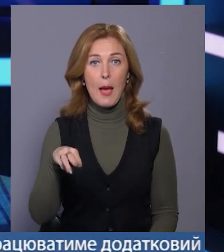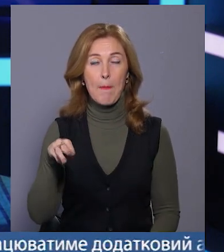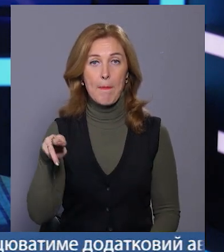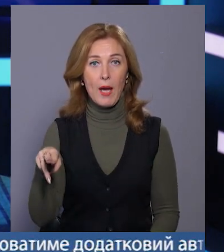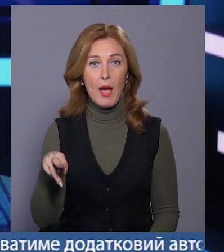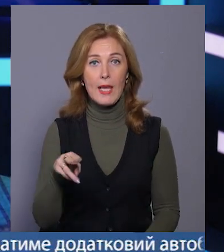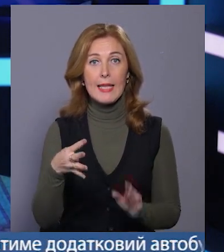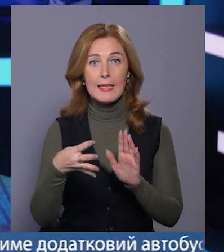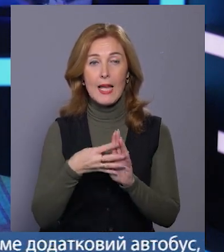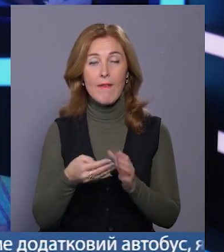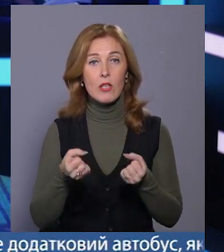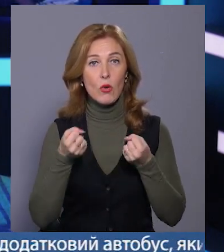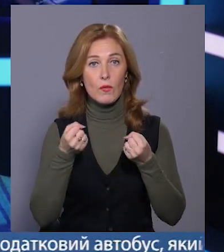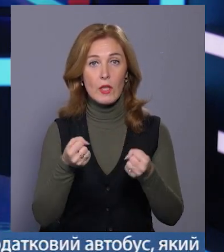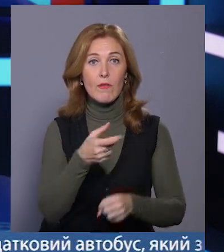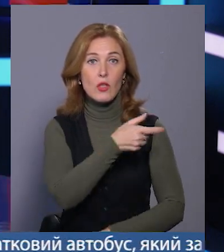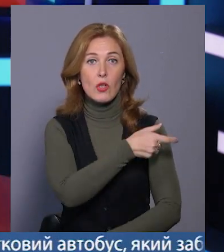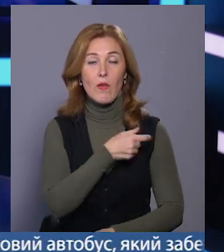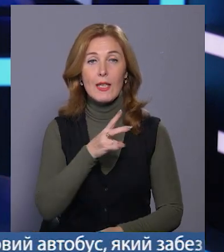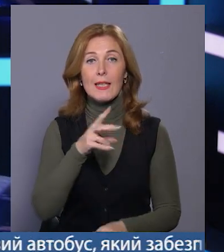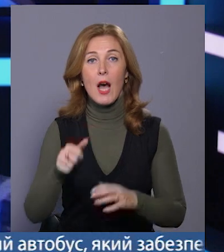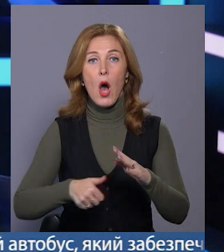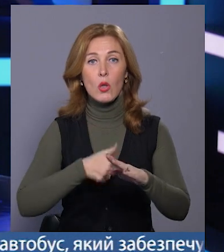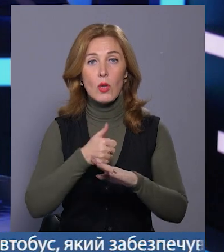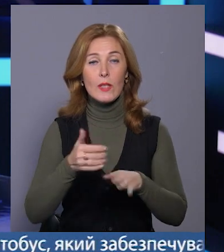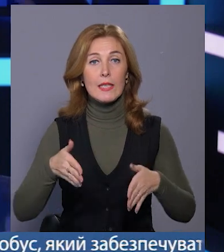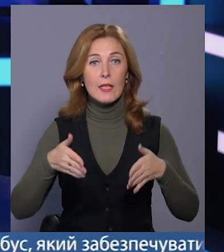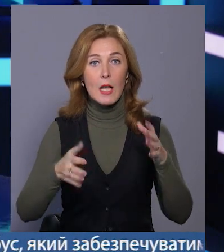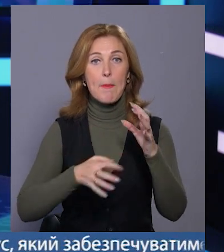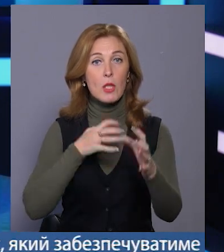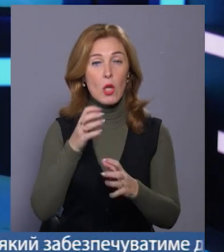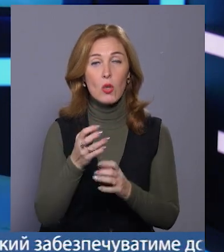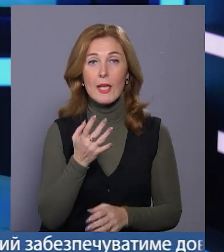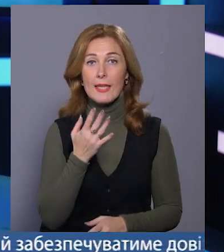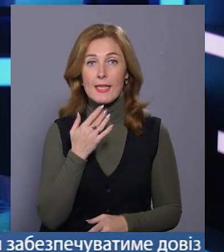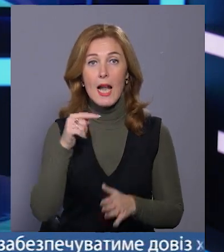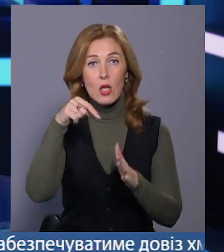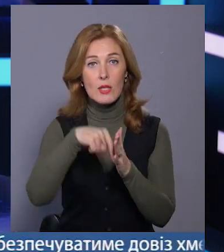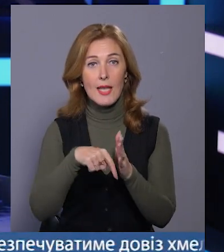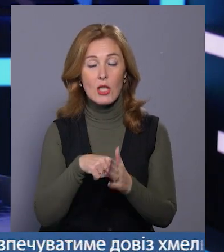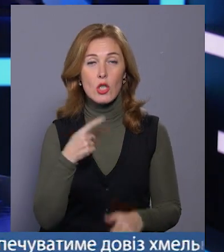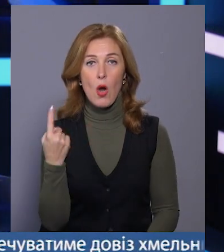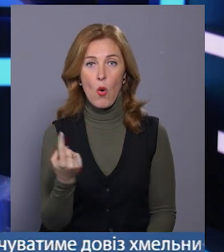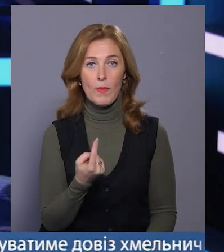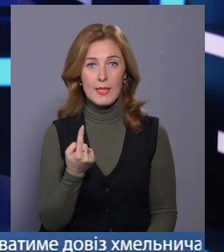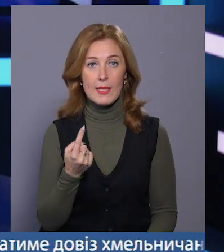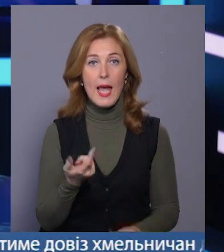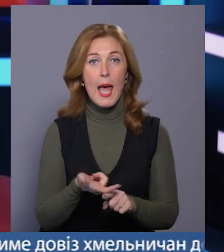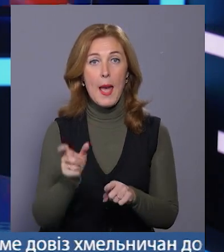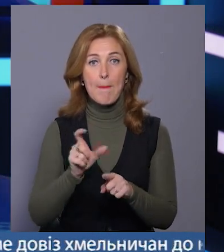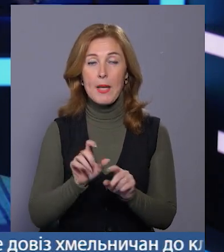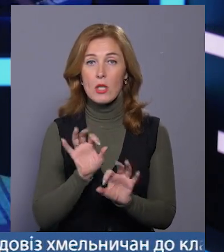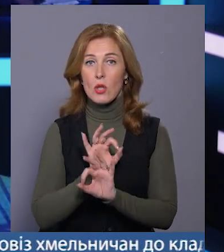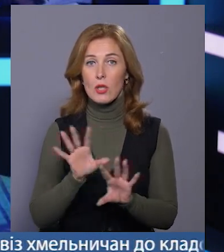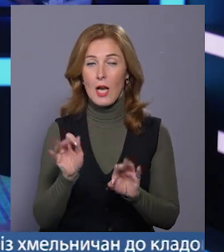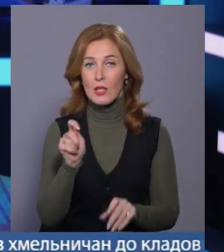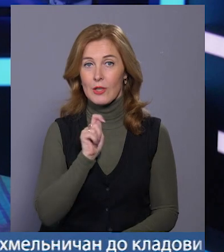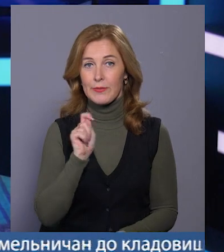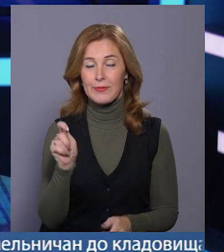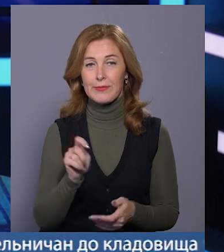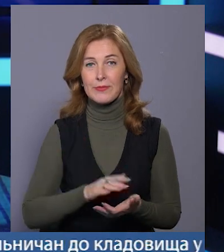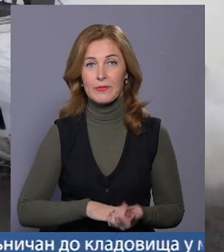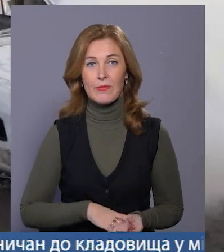цьогоріч Хмельниччина, чергуватимуть на основних трасах міжнародного і національного значення області. Більше розкаже Ірина